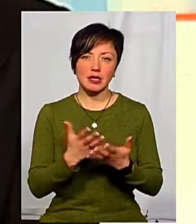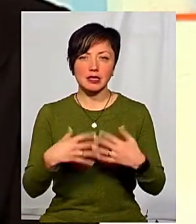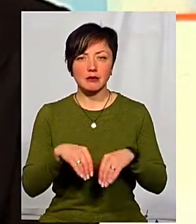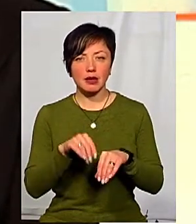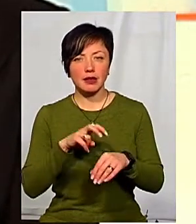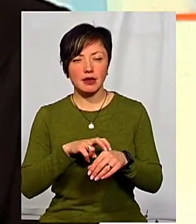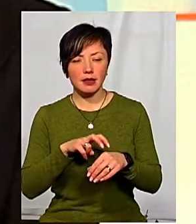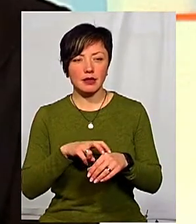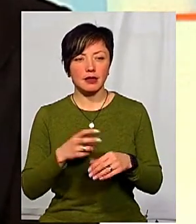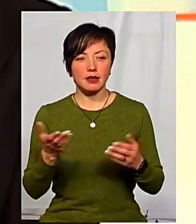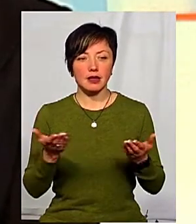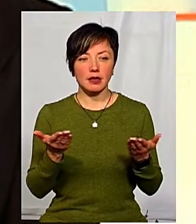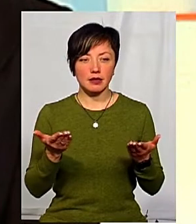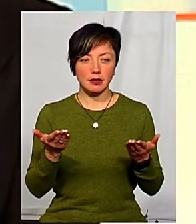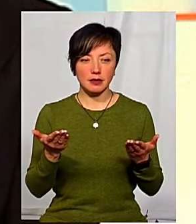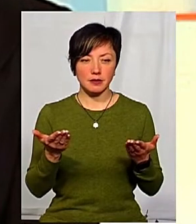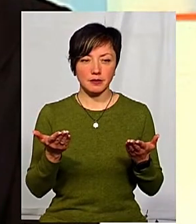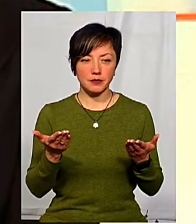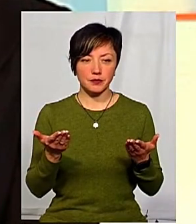сімейний лікар, який